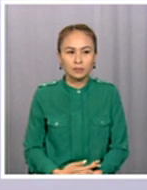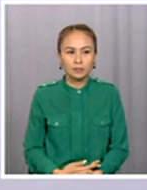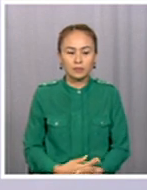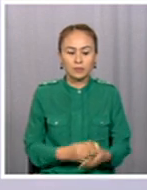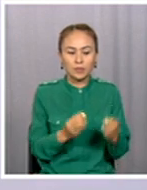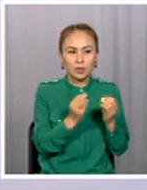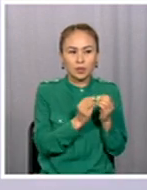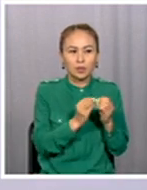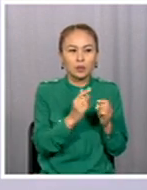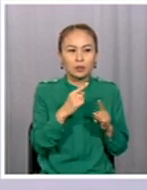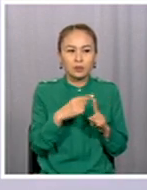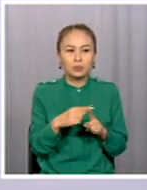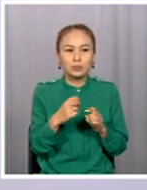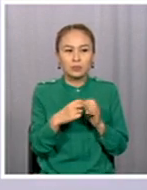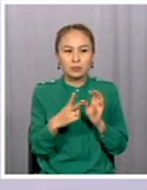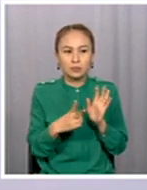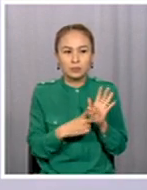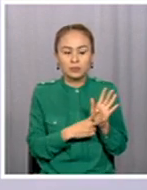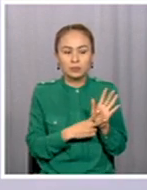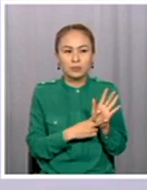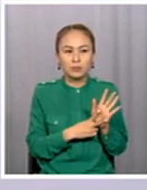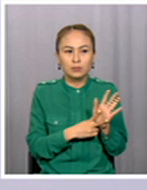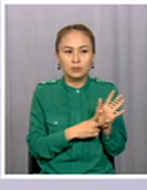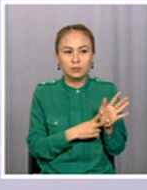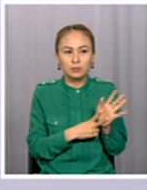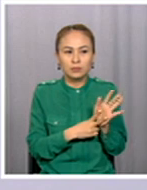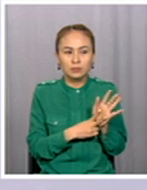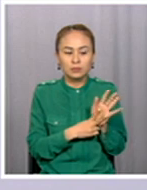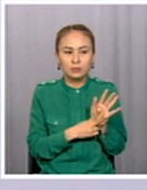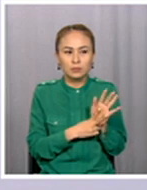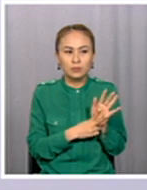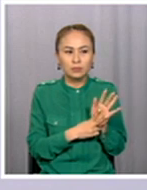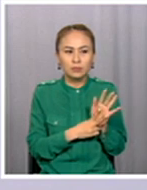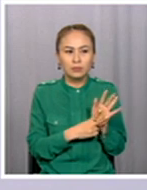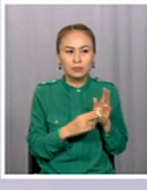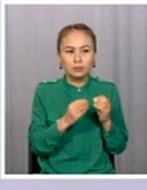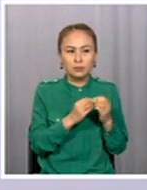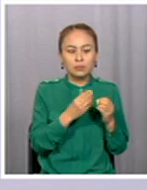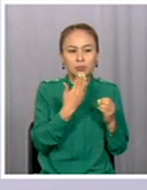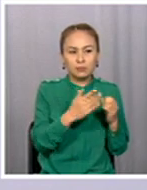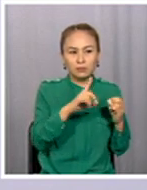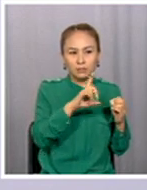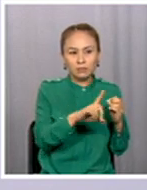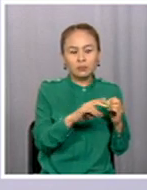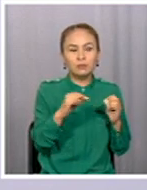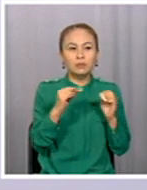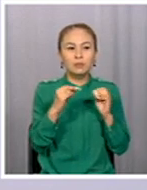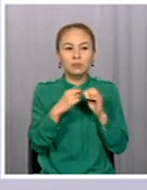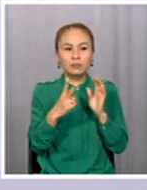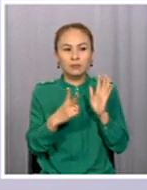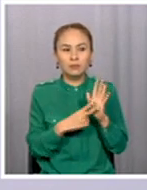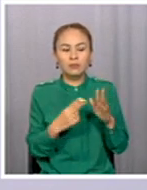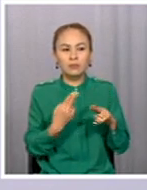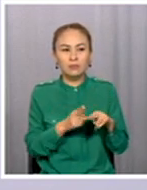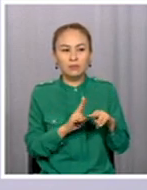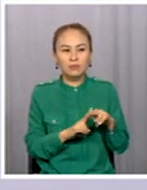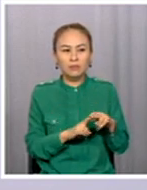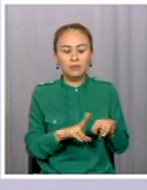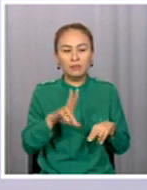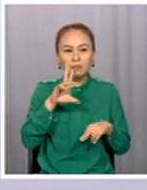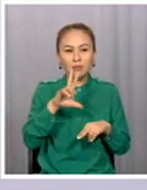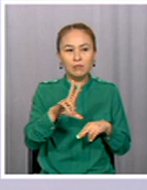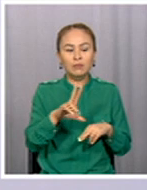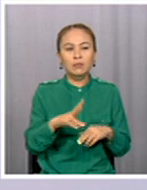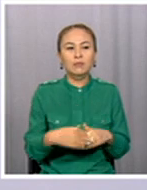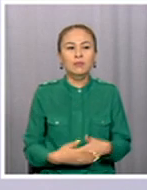10 және 17. Бұл жердегі балар 10 деп тұрғанымыз бақылаудан 5 алған балар, және 17 дегеніміз 4-тік